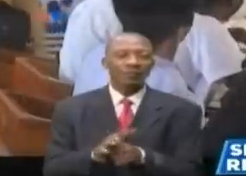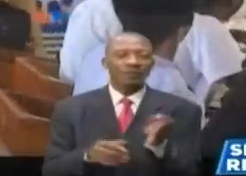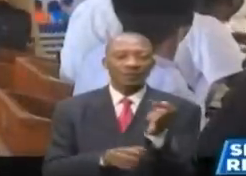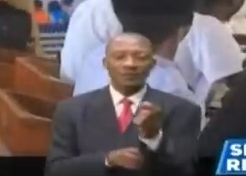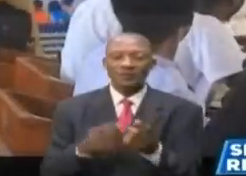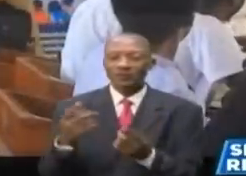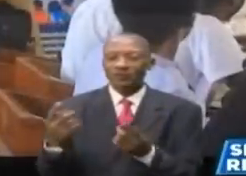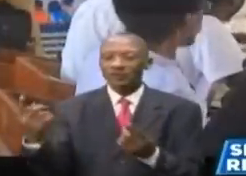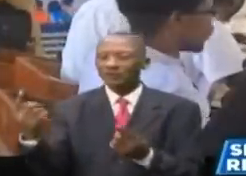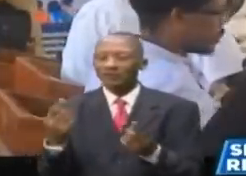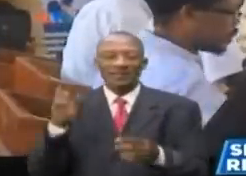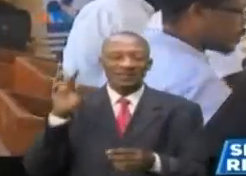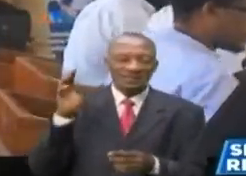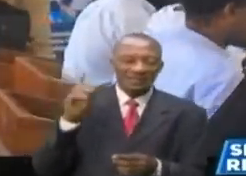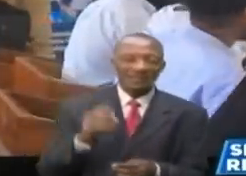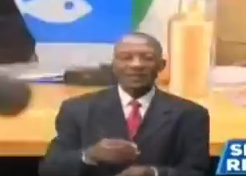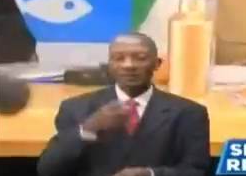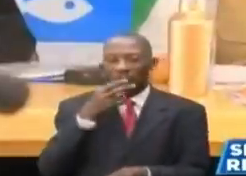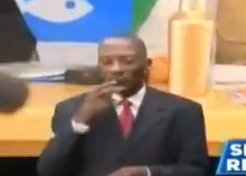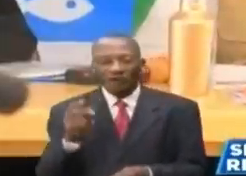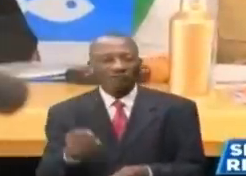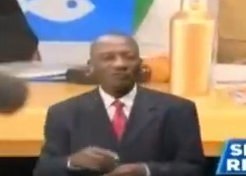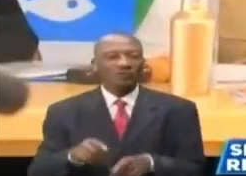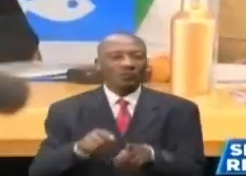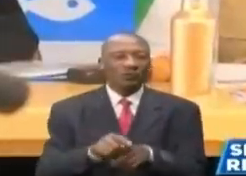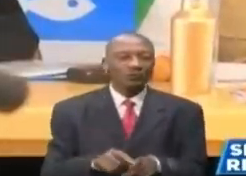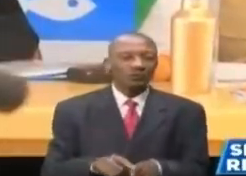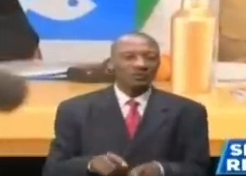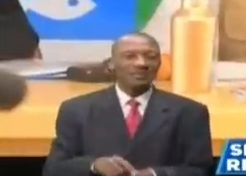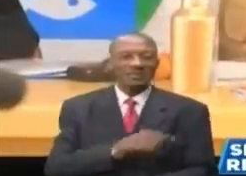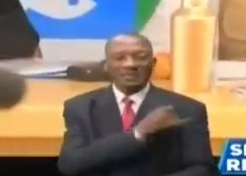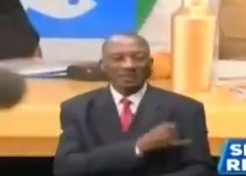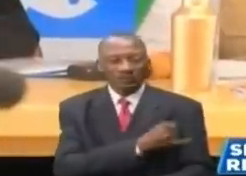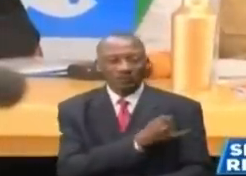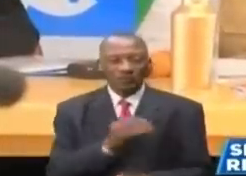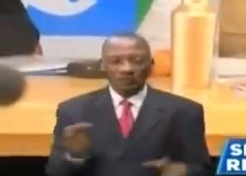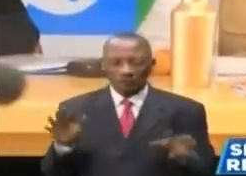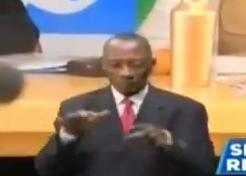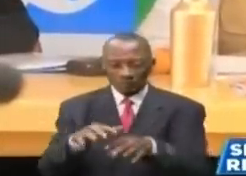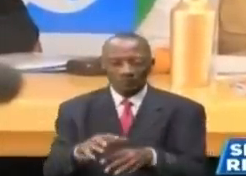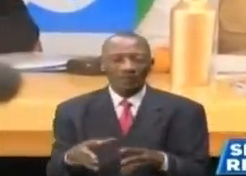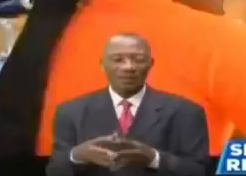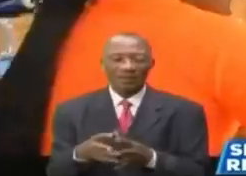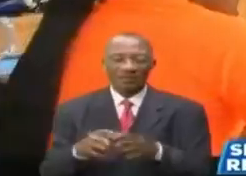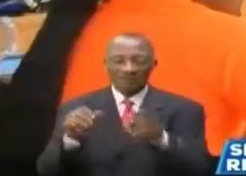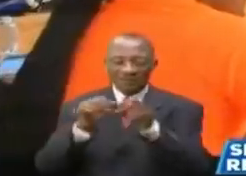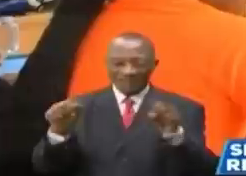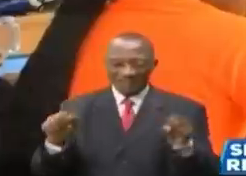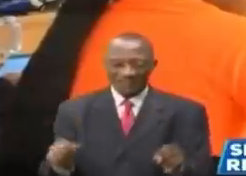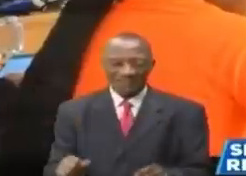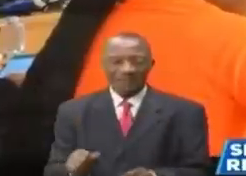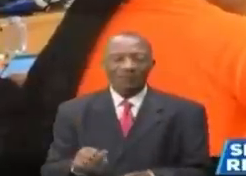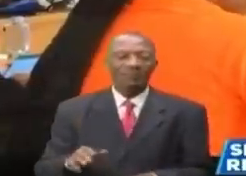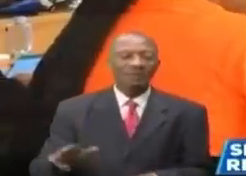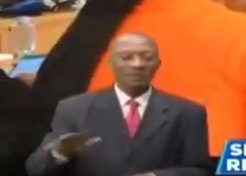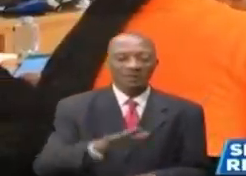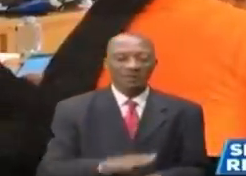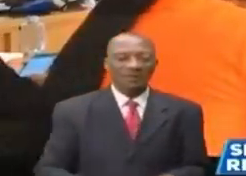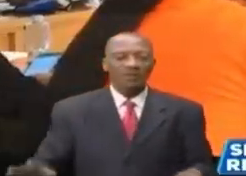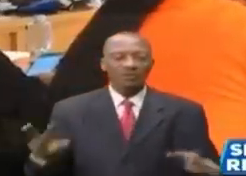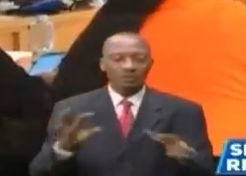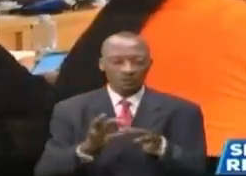à l'activation du passage à l'échelle du système des Nations Unies au niveau L3 par les comités